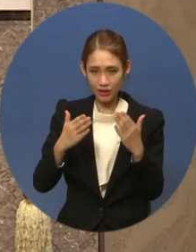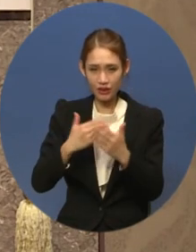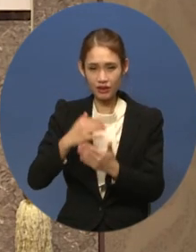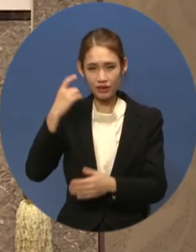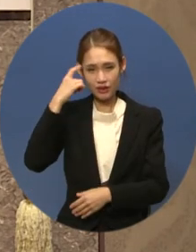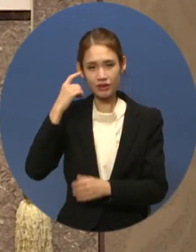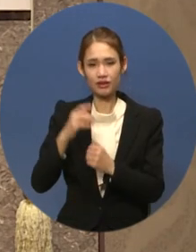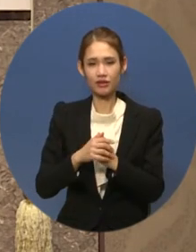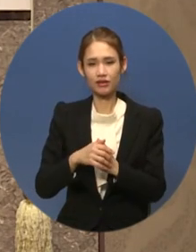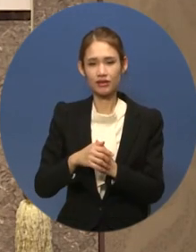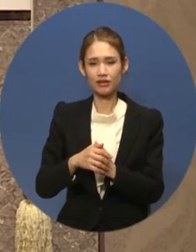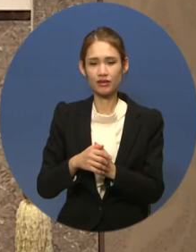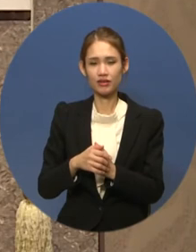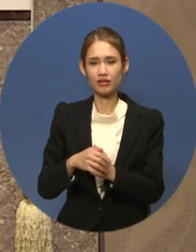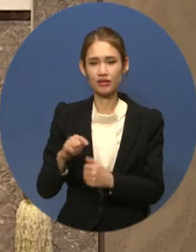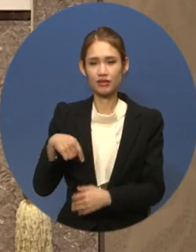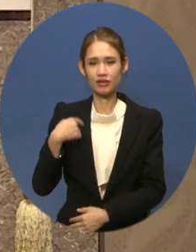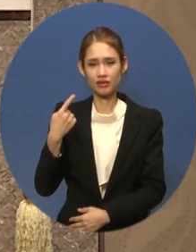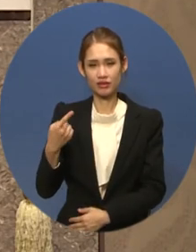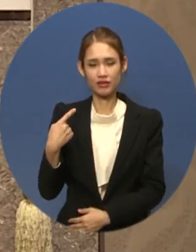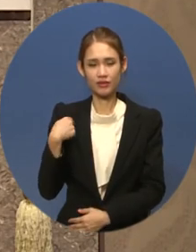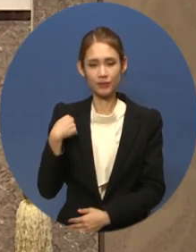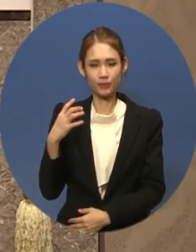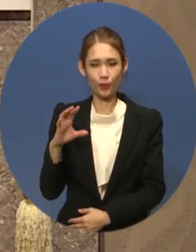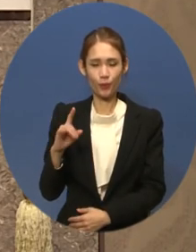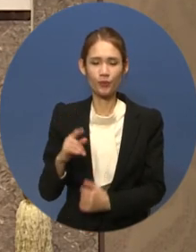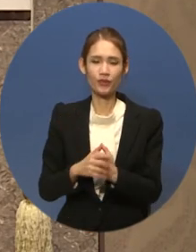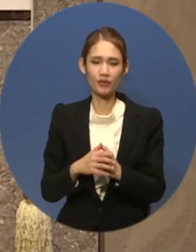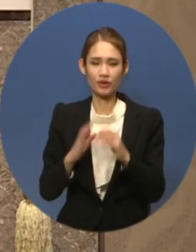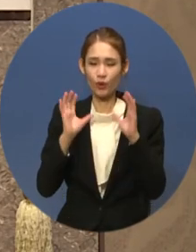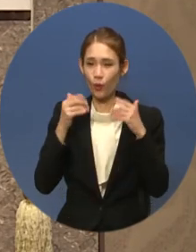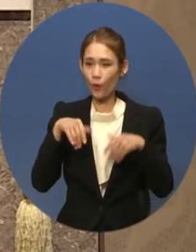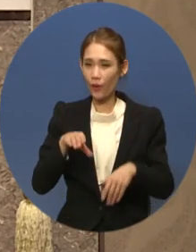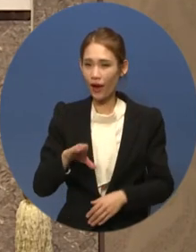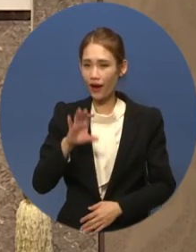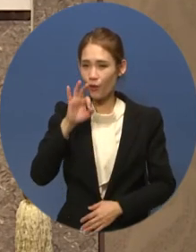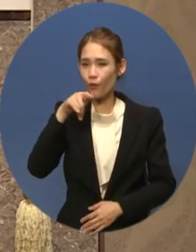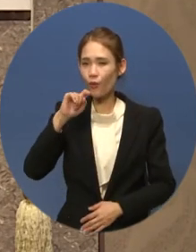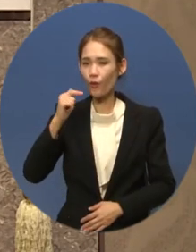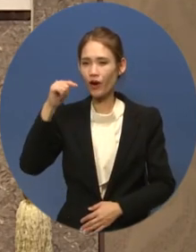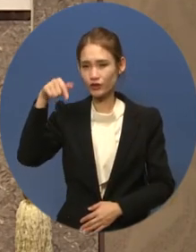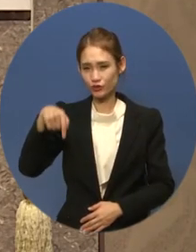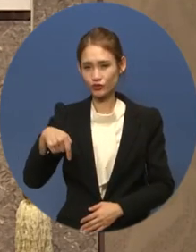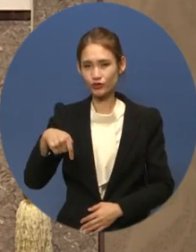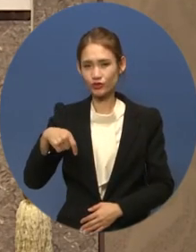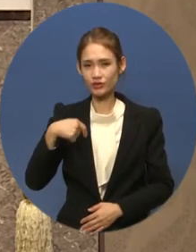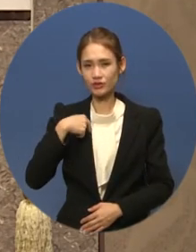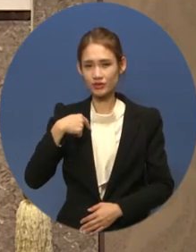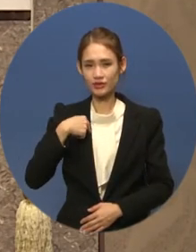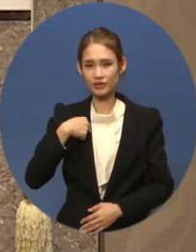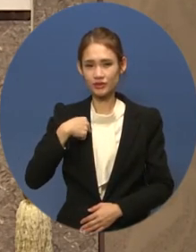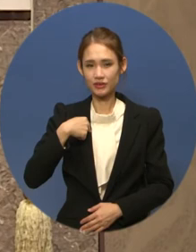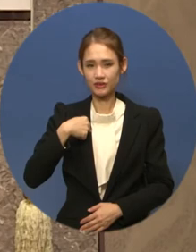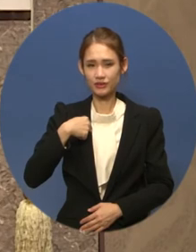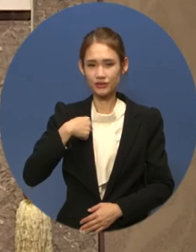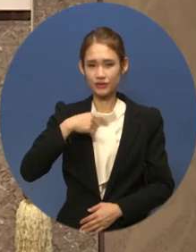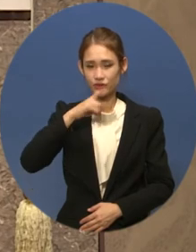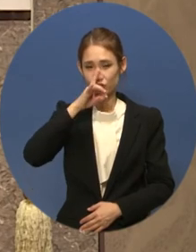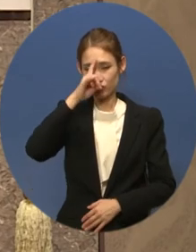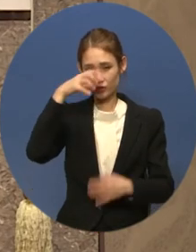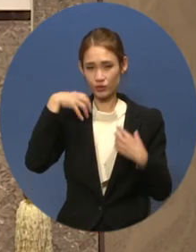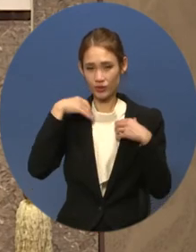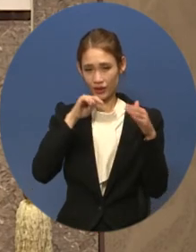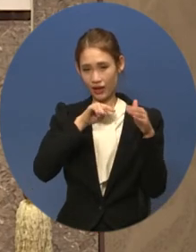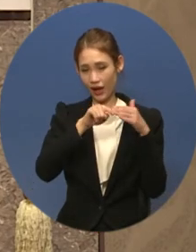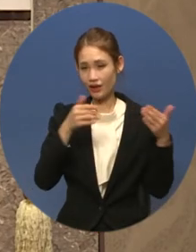된다고 보고 있구요 2 다음 미션으로 는 저는 고향이 원주 입니다 아 예 중앙 정부 쪽에 가서